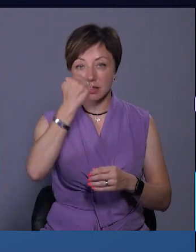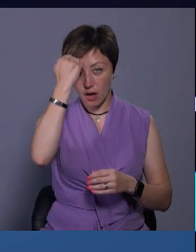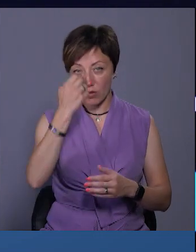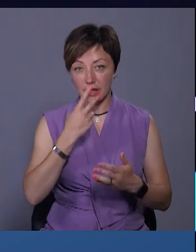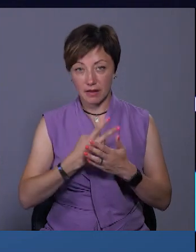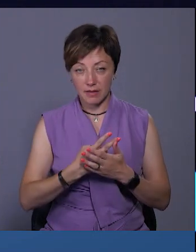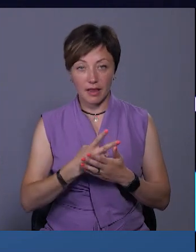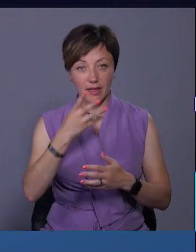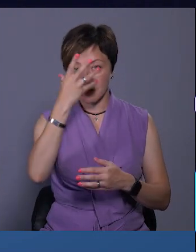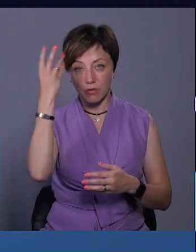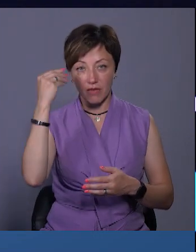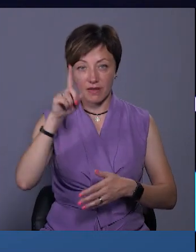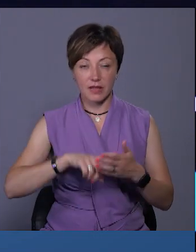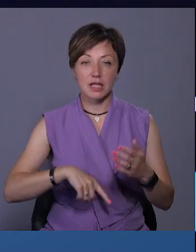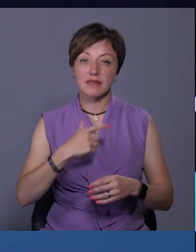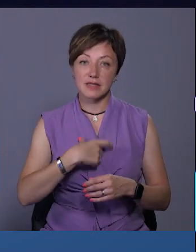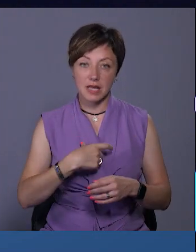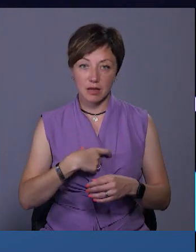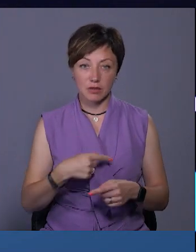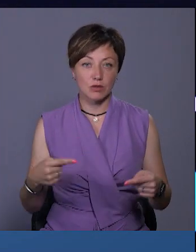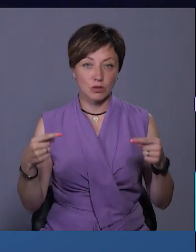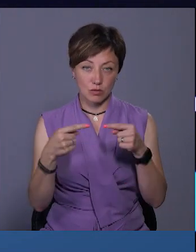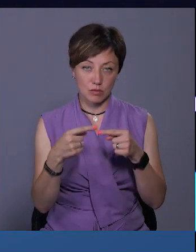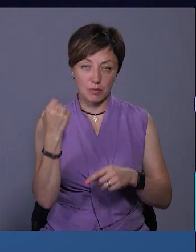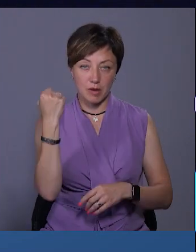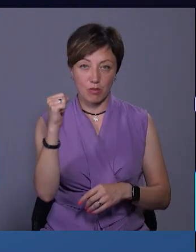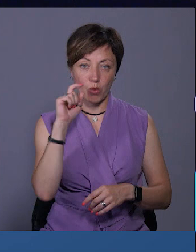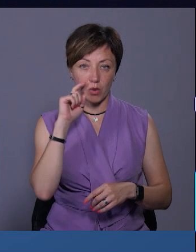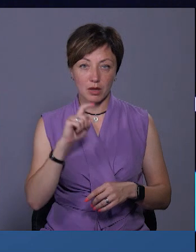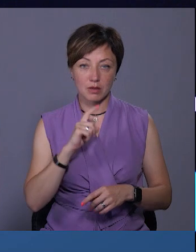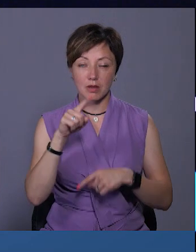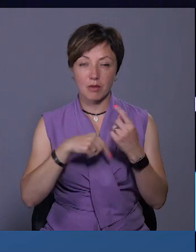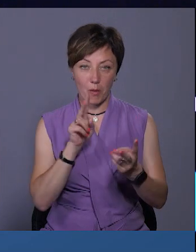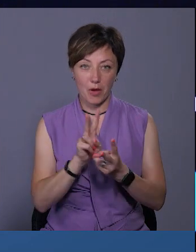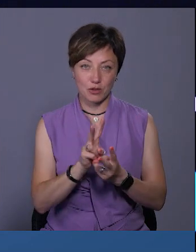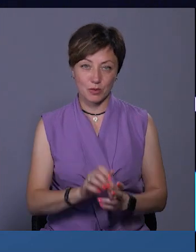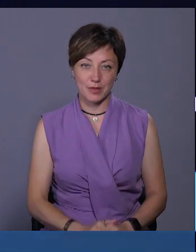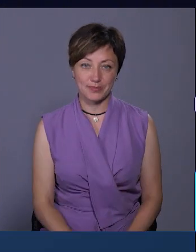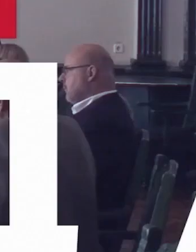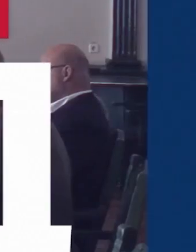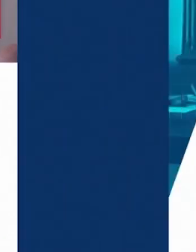дивитесь. Не забувайте вірити в себе та беззаперечну перемогу України. Побачимось.